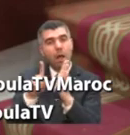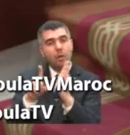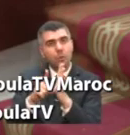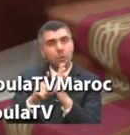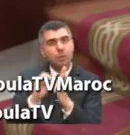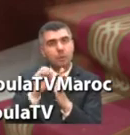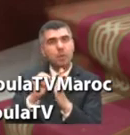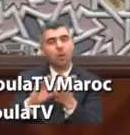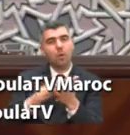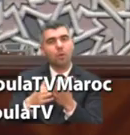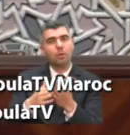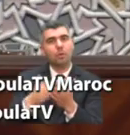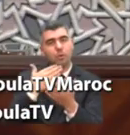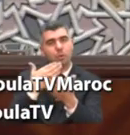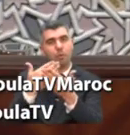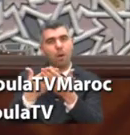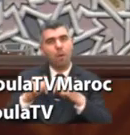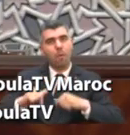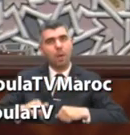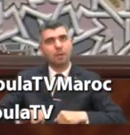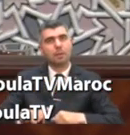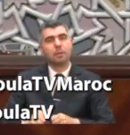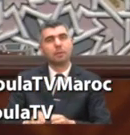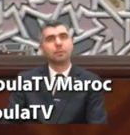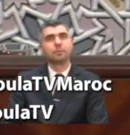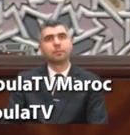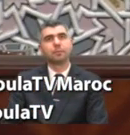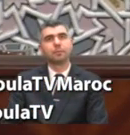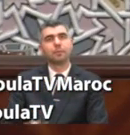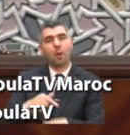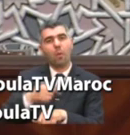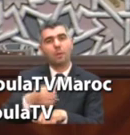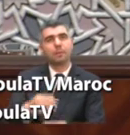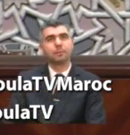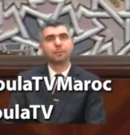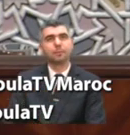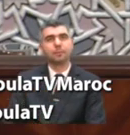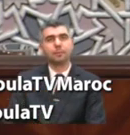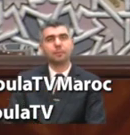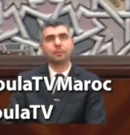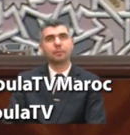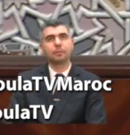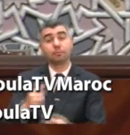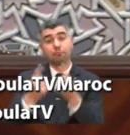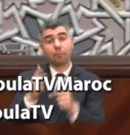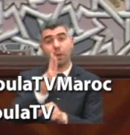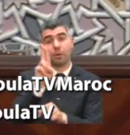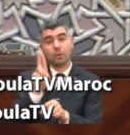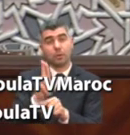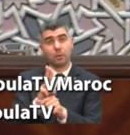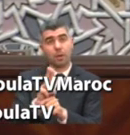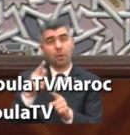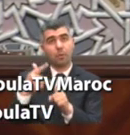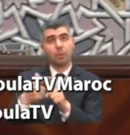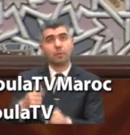المتعلق. شكراً سيد الوزير. شكراً سيد وزير الدولة. الوقت هل من تعقيب فيما